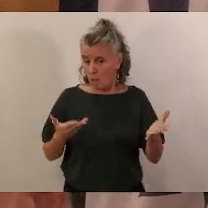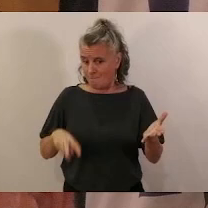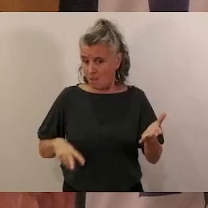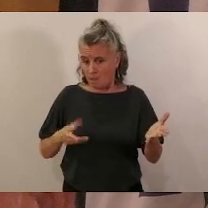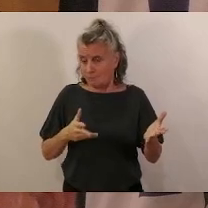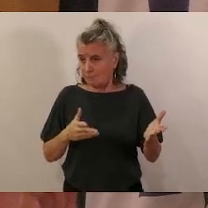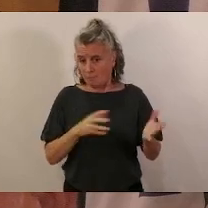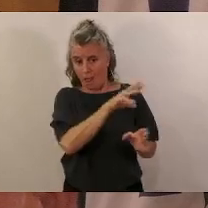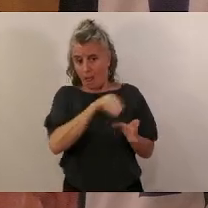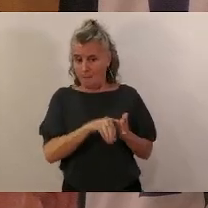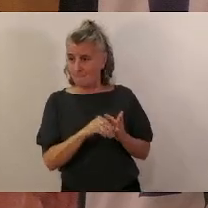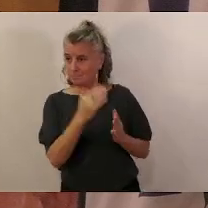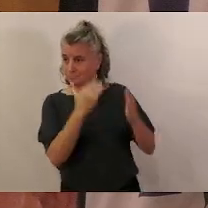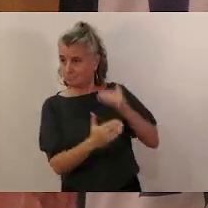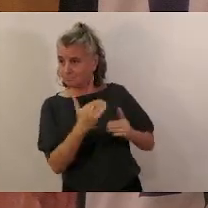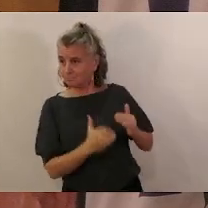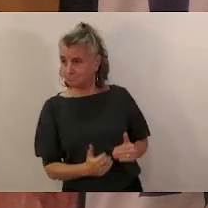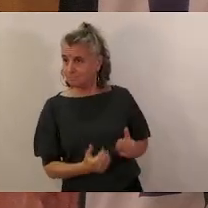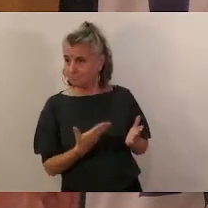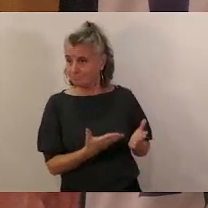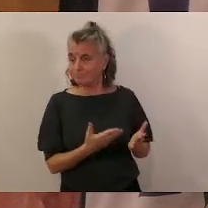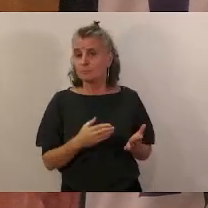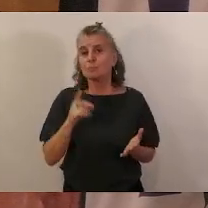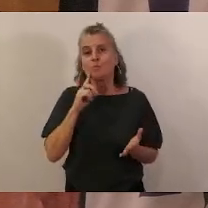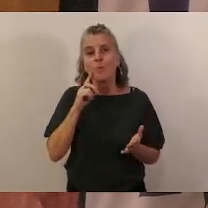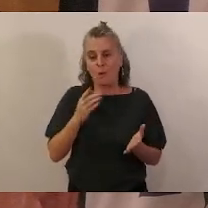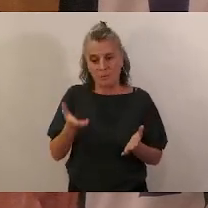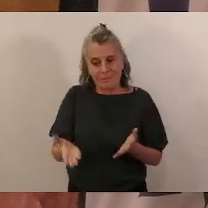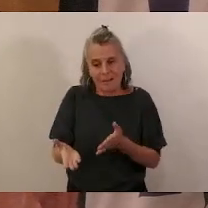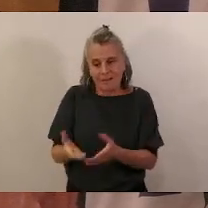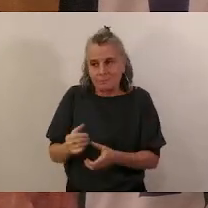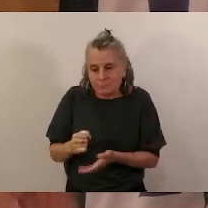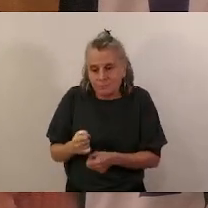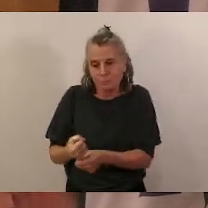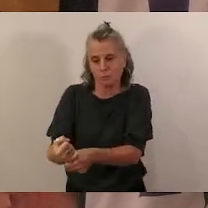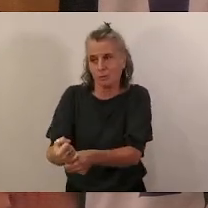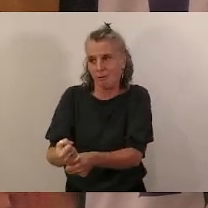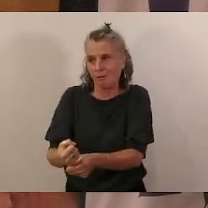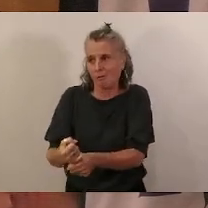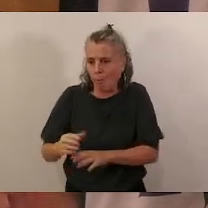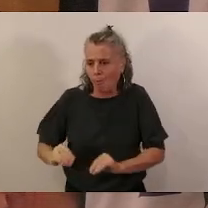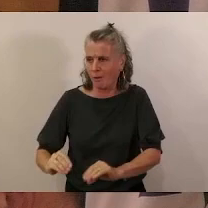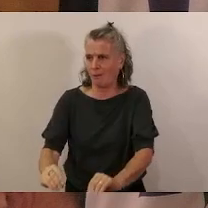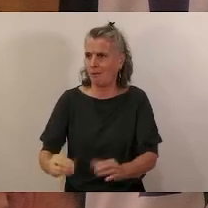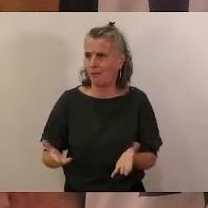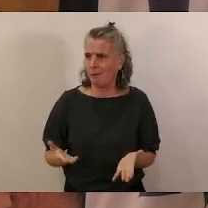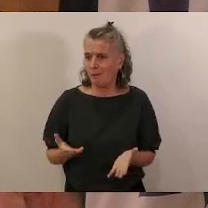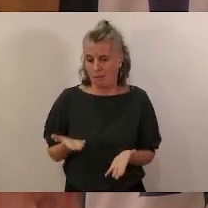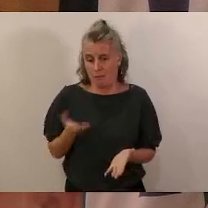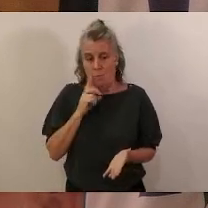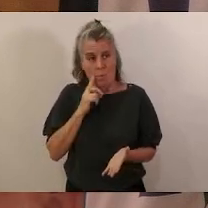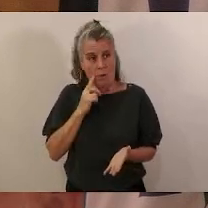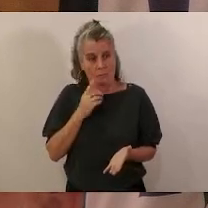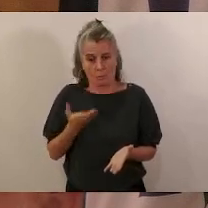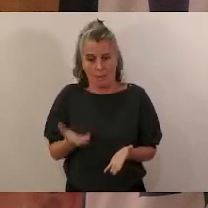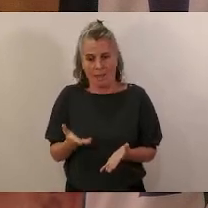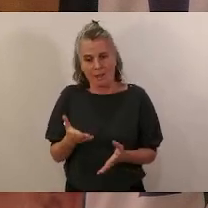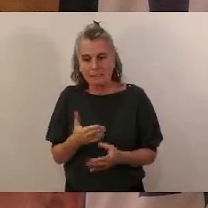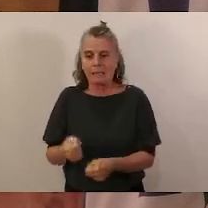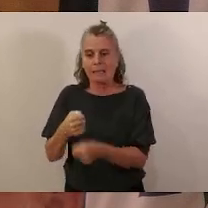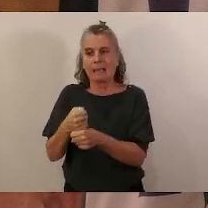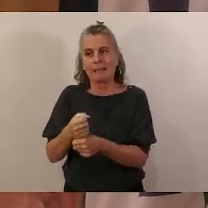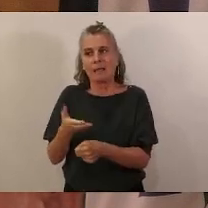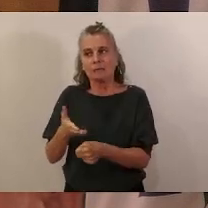feuille de route, parce que il s'agit bien d'apporter un appui concret à la création, pour le coup, aujourd'hui, d'une structure d'insertion par